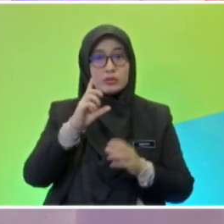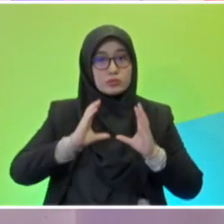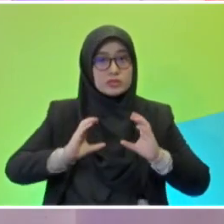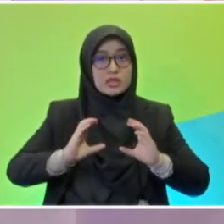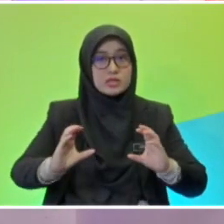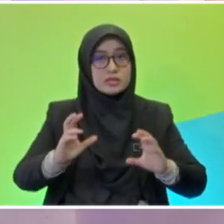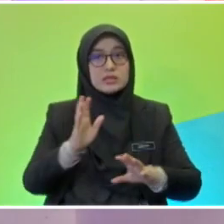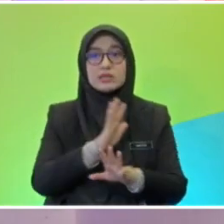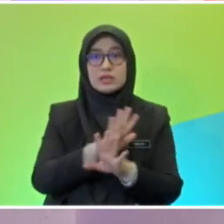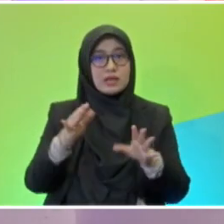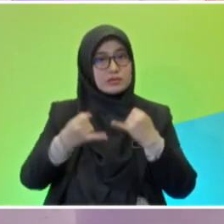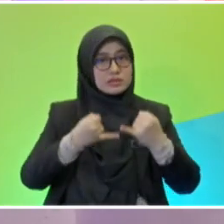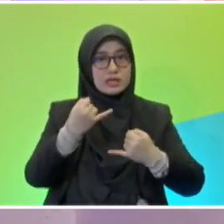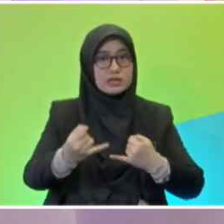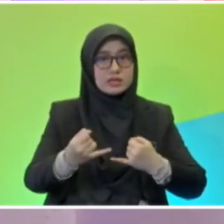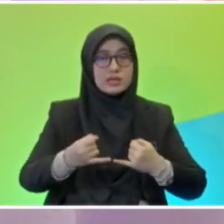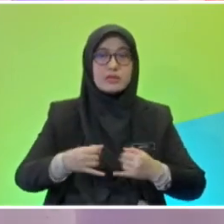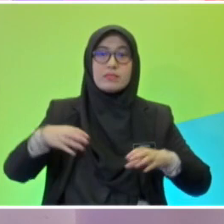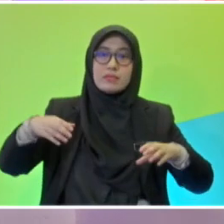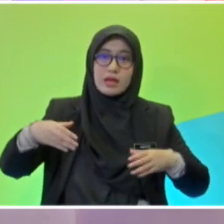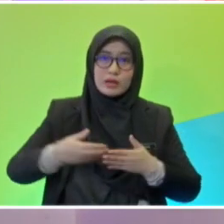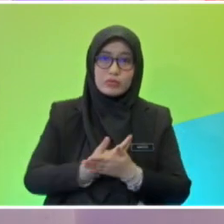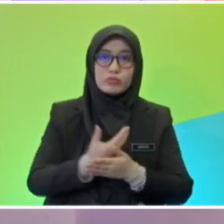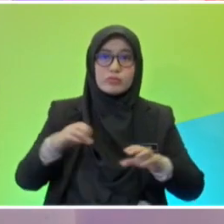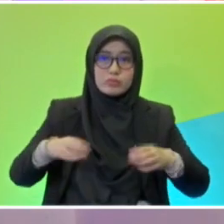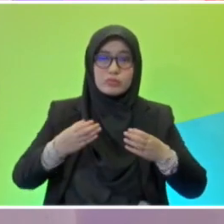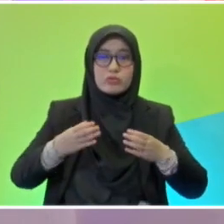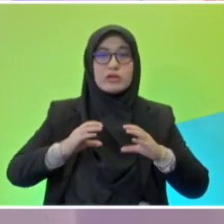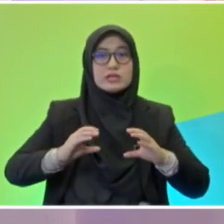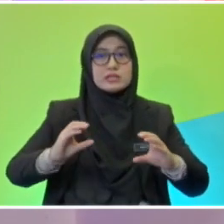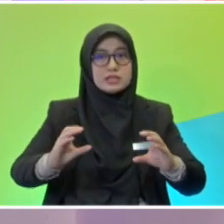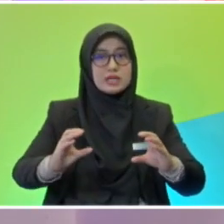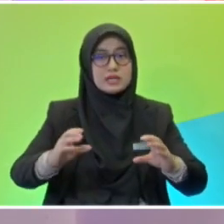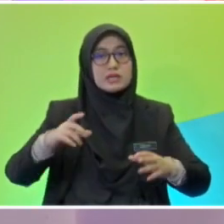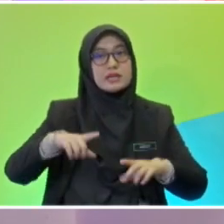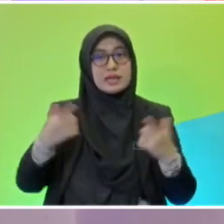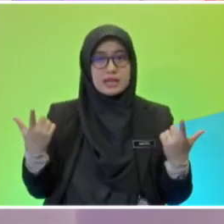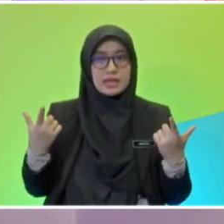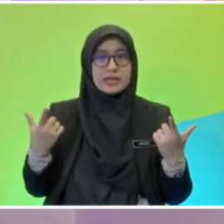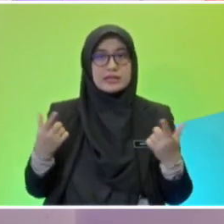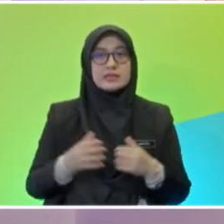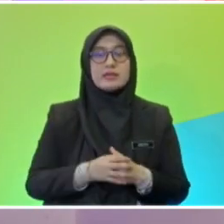kaidahnya lain dan seterusnya sehingga selagi boleh